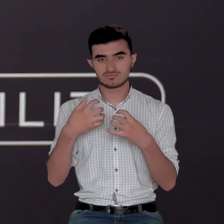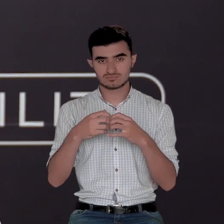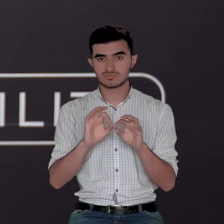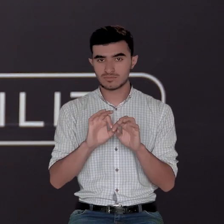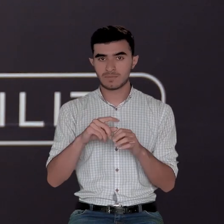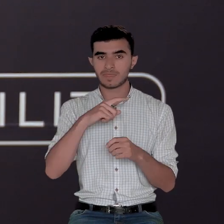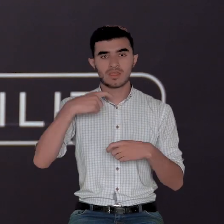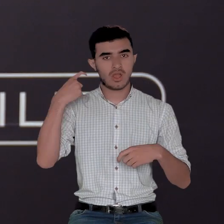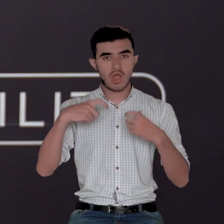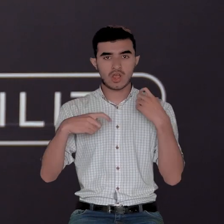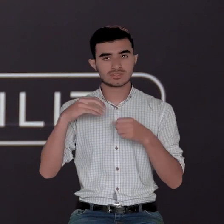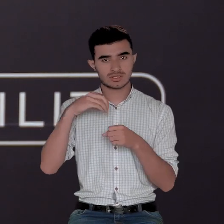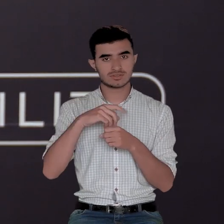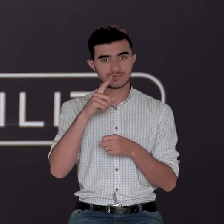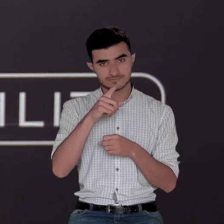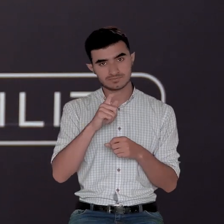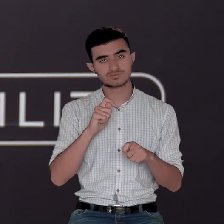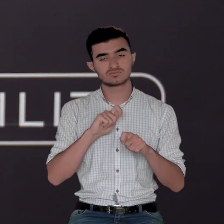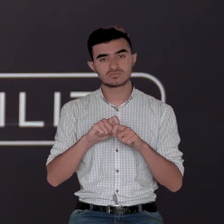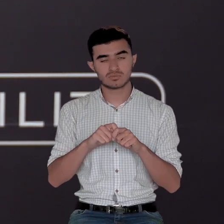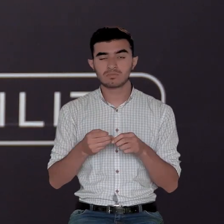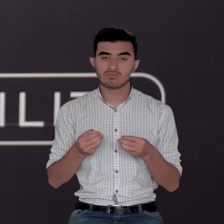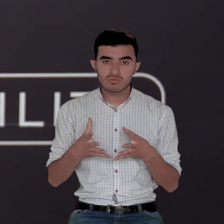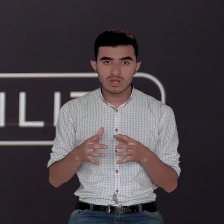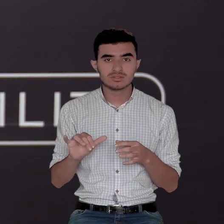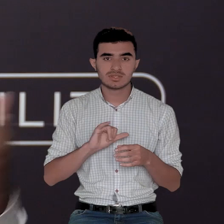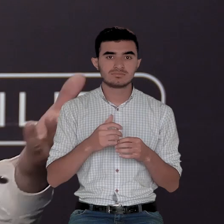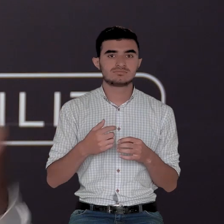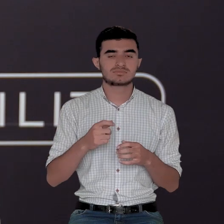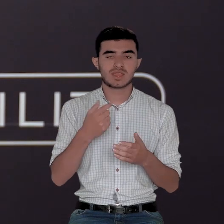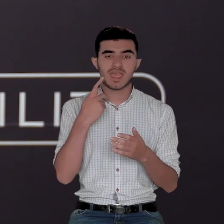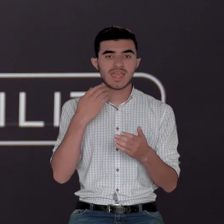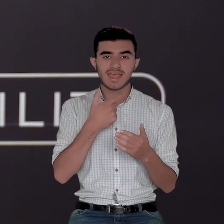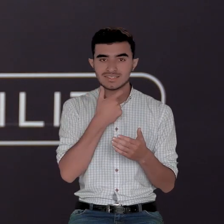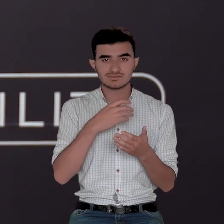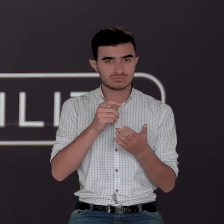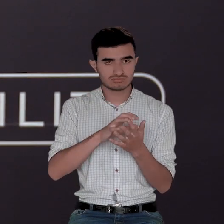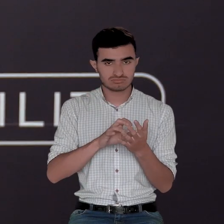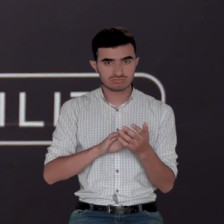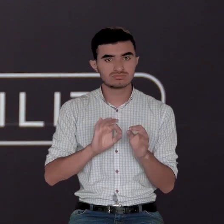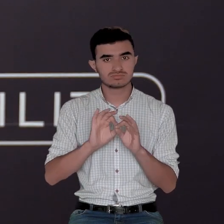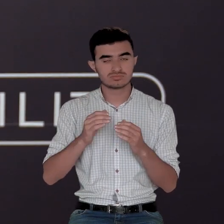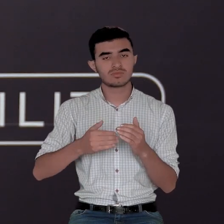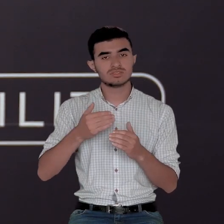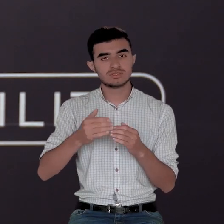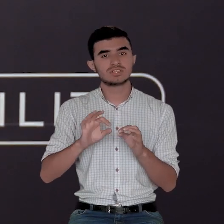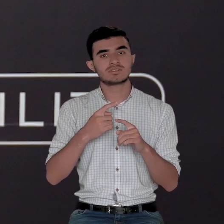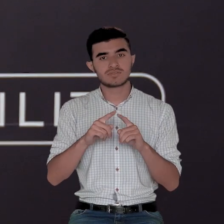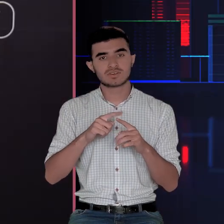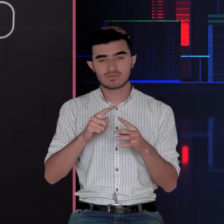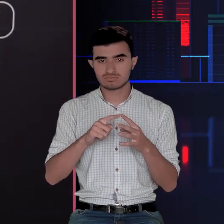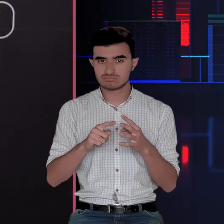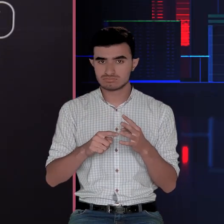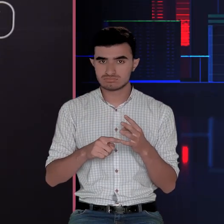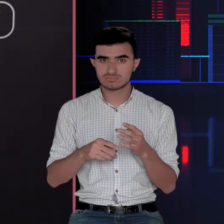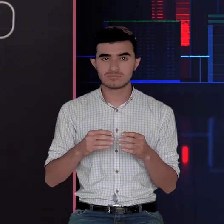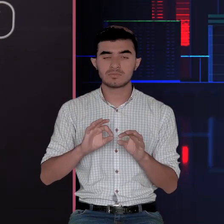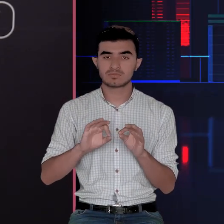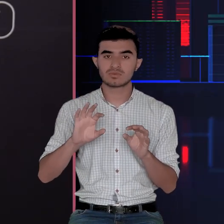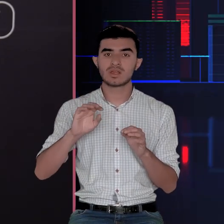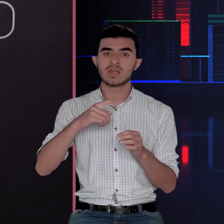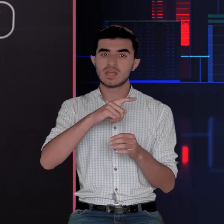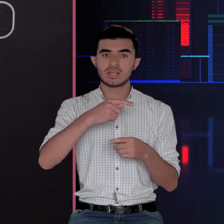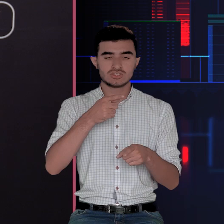then they started developing academic courses, and then they started teaching. That is where I went, and I got my degree as well. This therapy